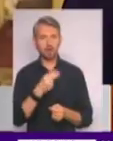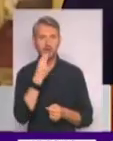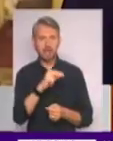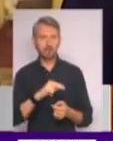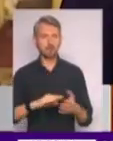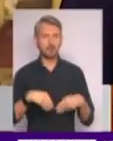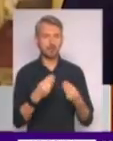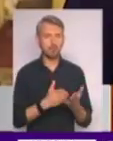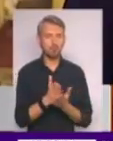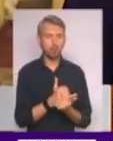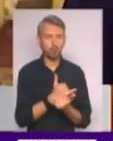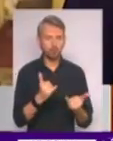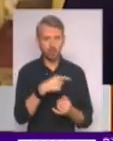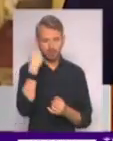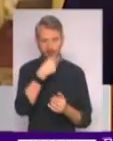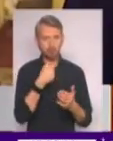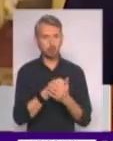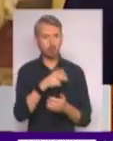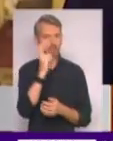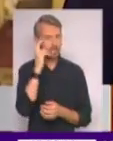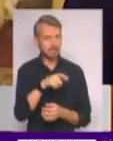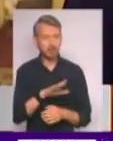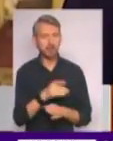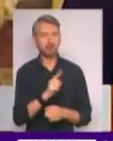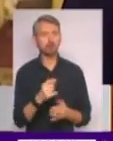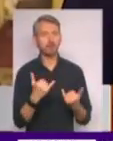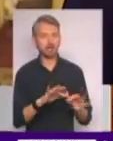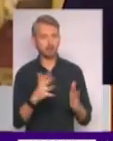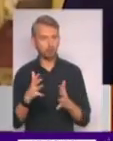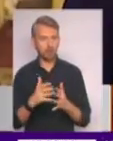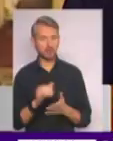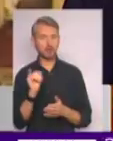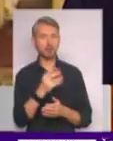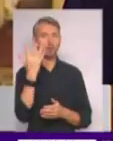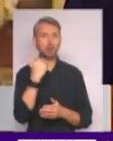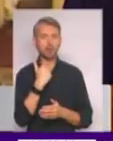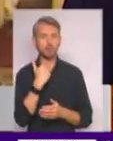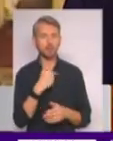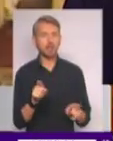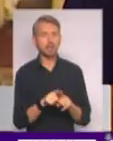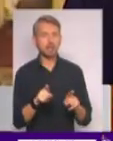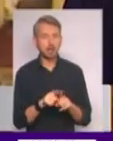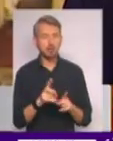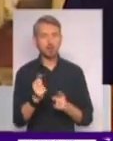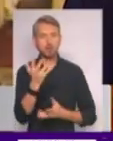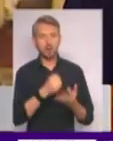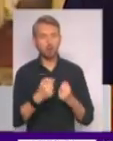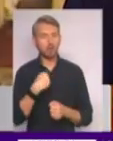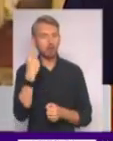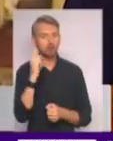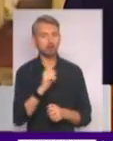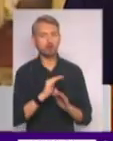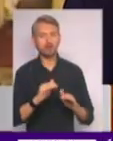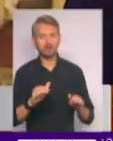послуг лицем до киян, а не те, що зараз відбувається. І коли так само на прийомі я чую про те, що в